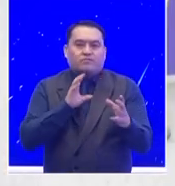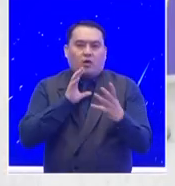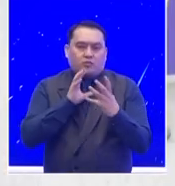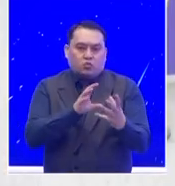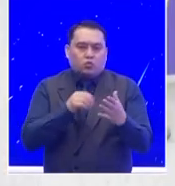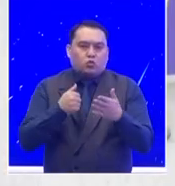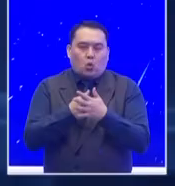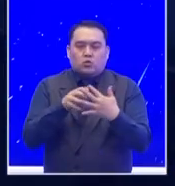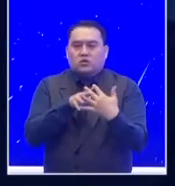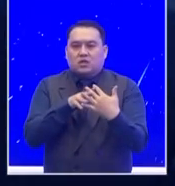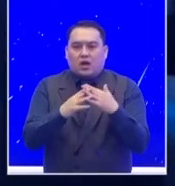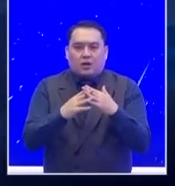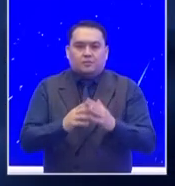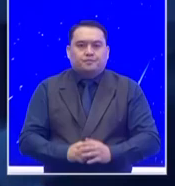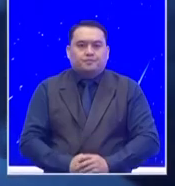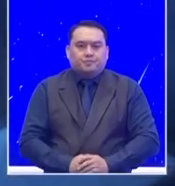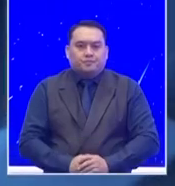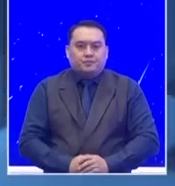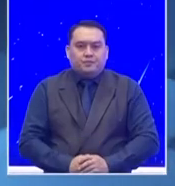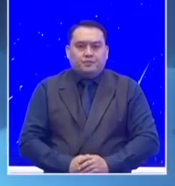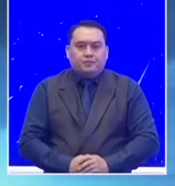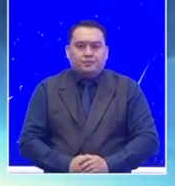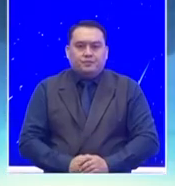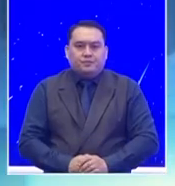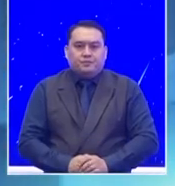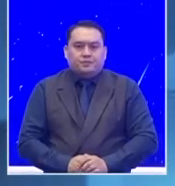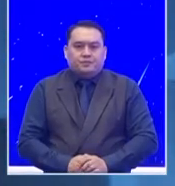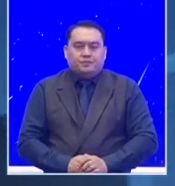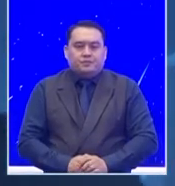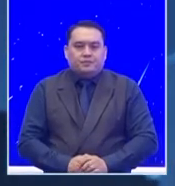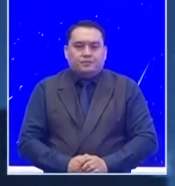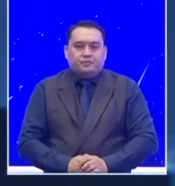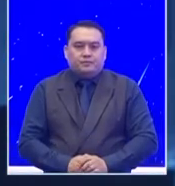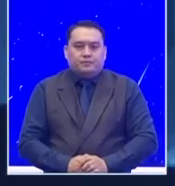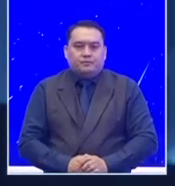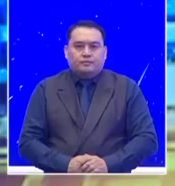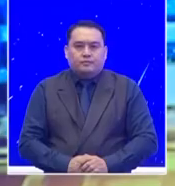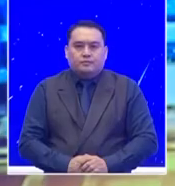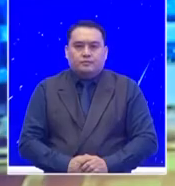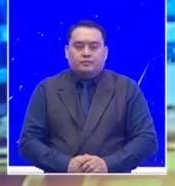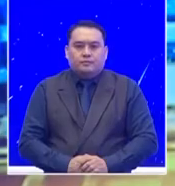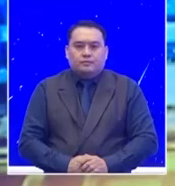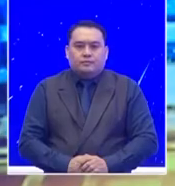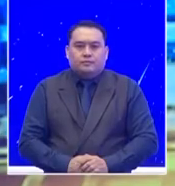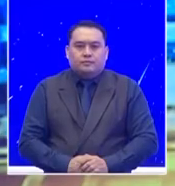до населенного пункта. Илиман Раймбеков, Иржан Дюсен, телеканал ЖТСУ, Илийский район.